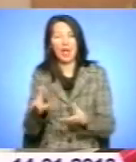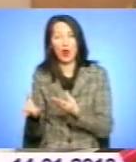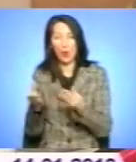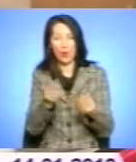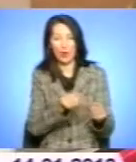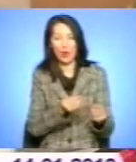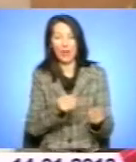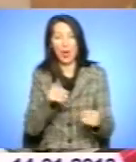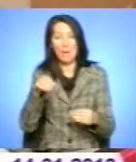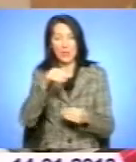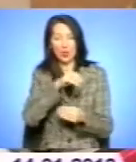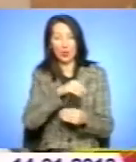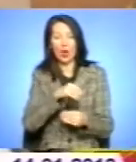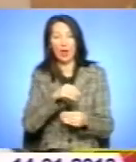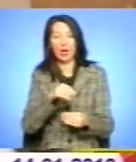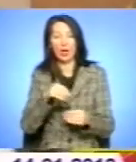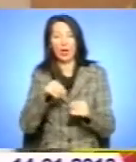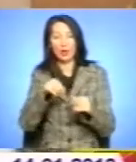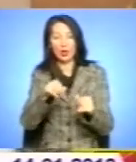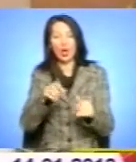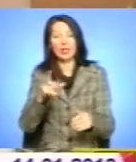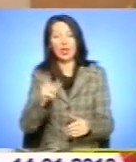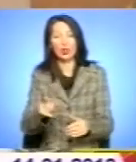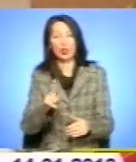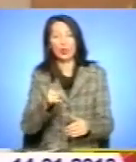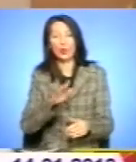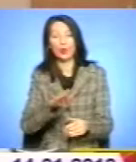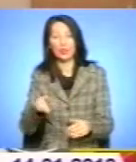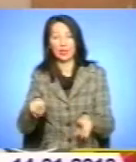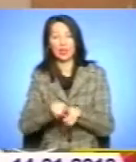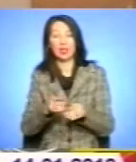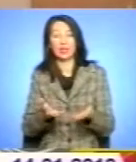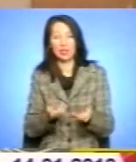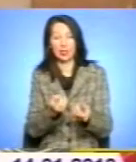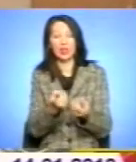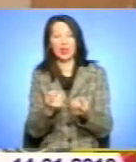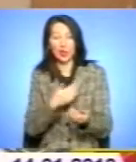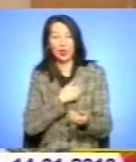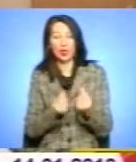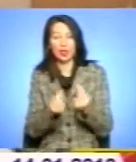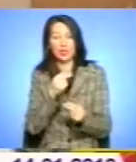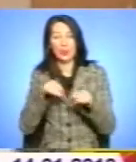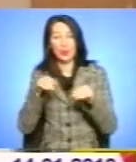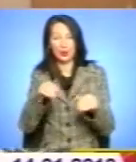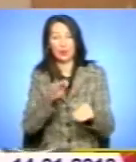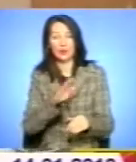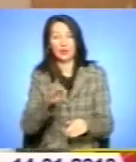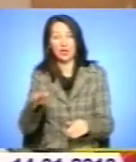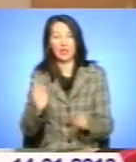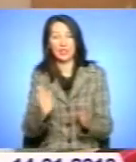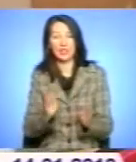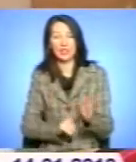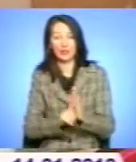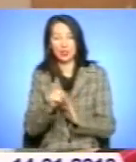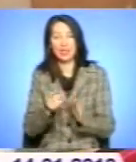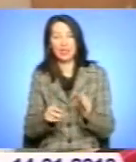на людину, чому діти так тягнуться до пісочку. Адже ви знаєте, що залюбки дитинка, яка тільки навчилась